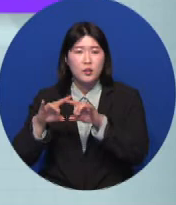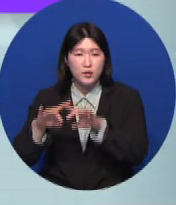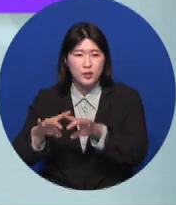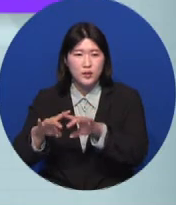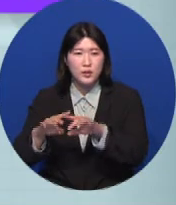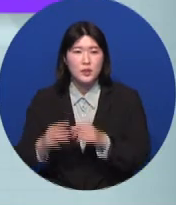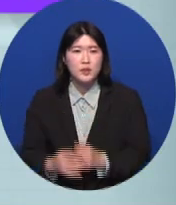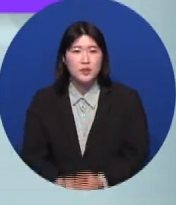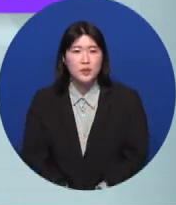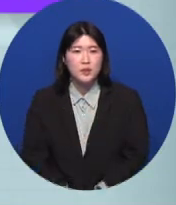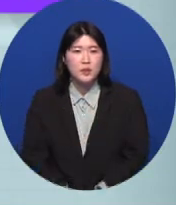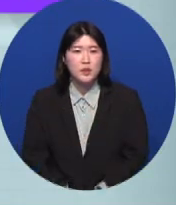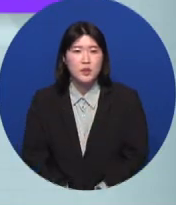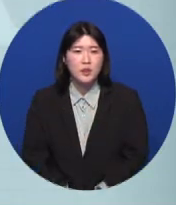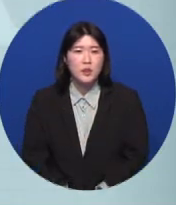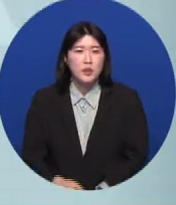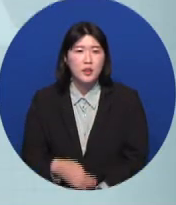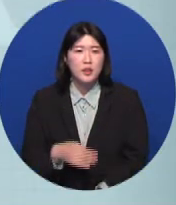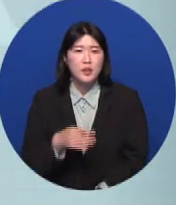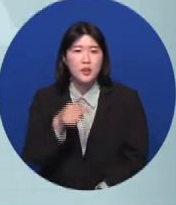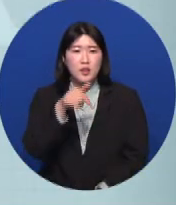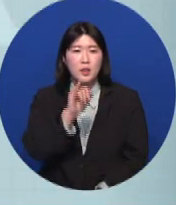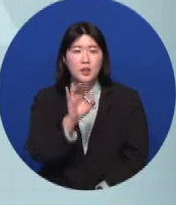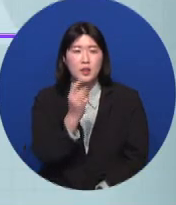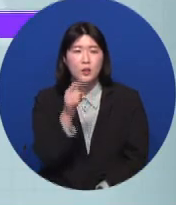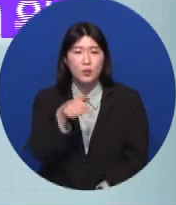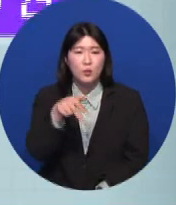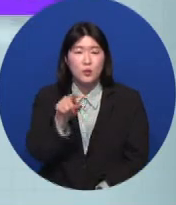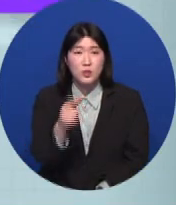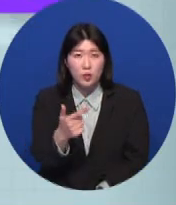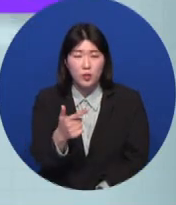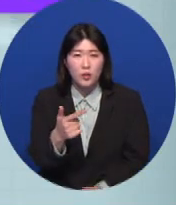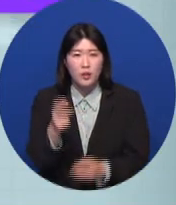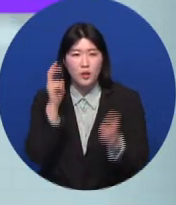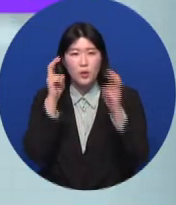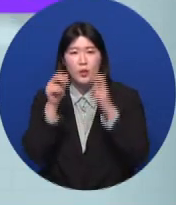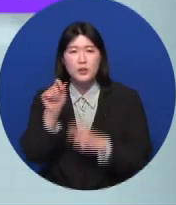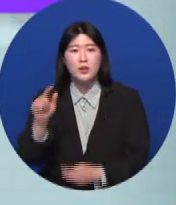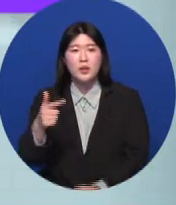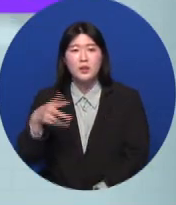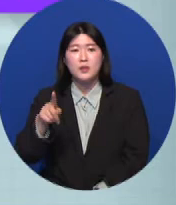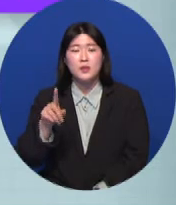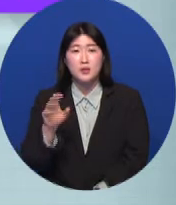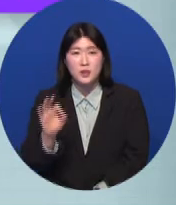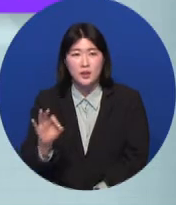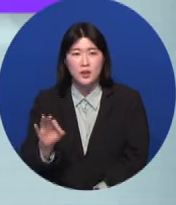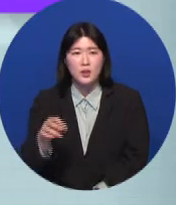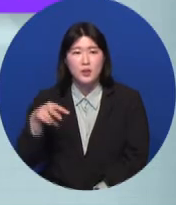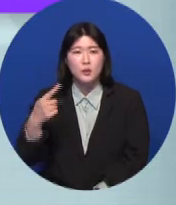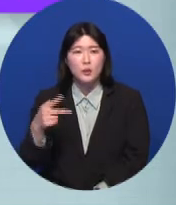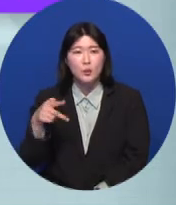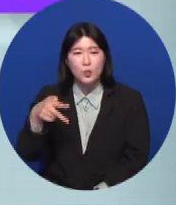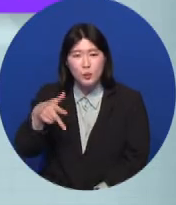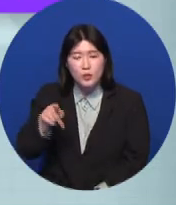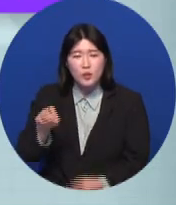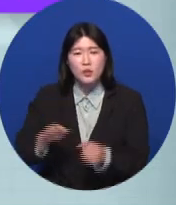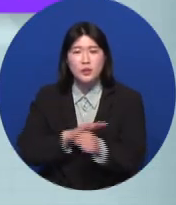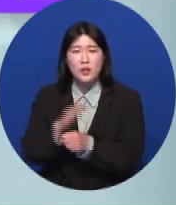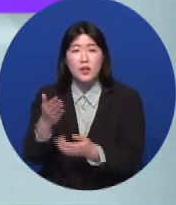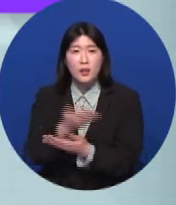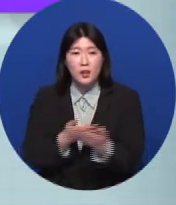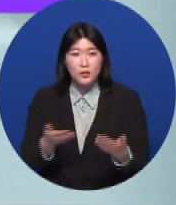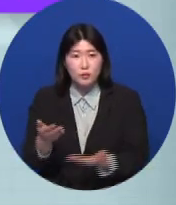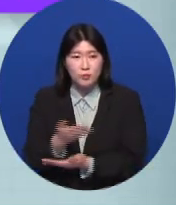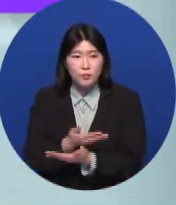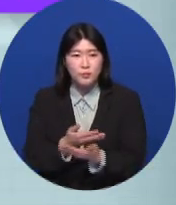에너지 40만원 반곡동 기옥 쩐 짐 백만원 주식회사 한창 100만원 소정 사랑나눔